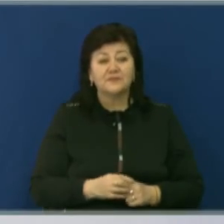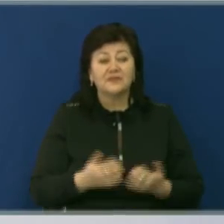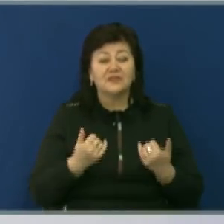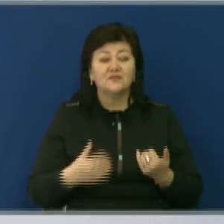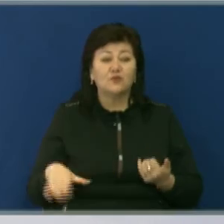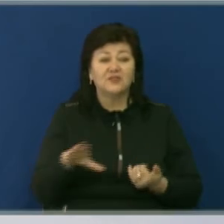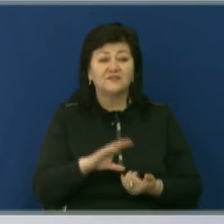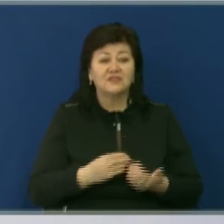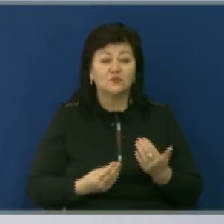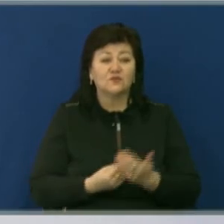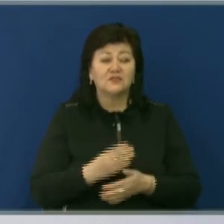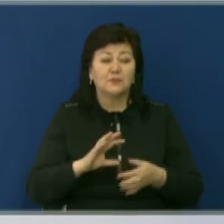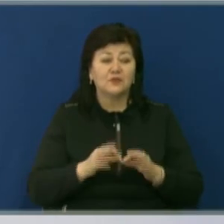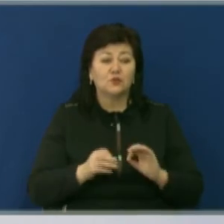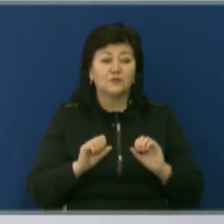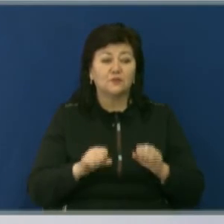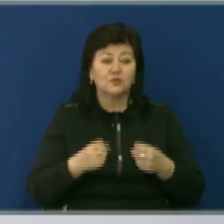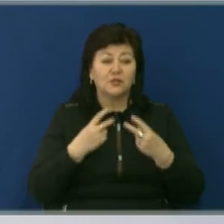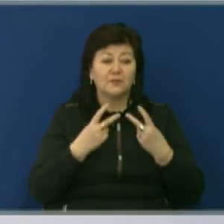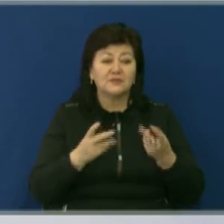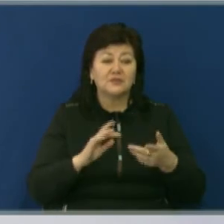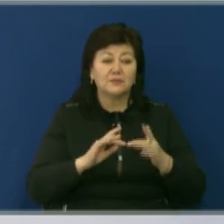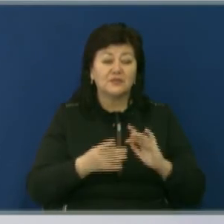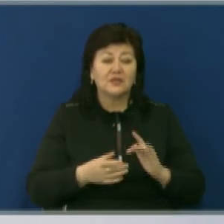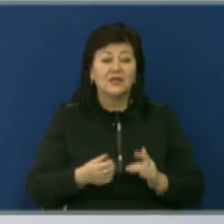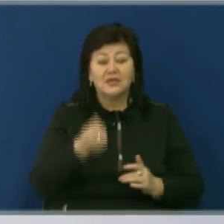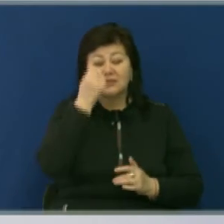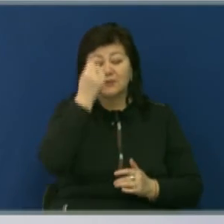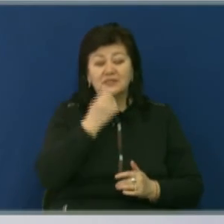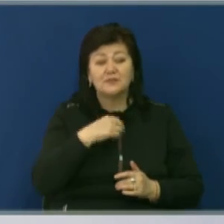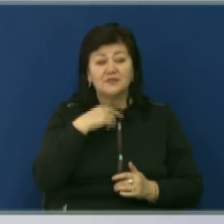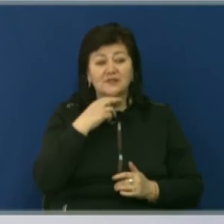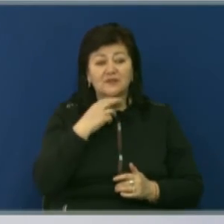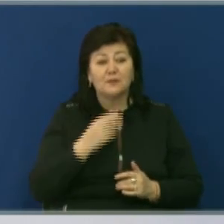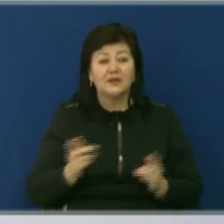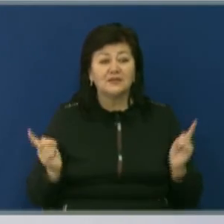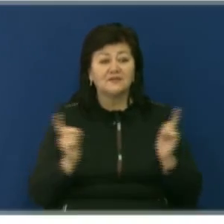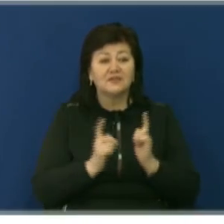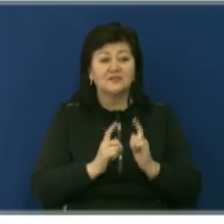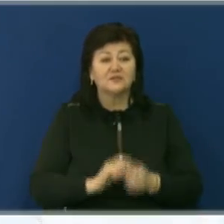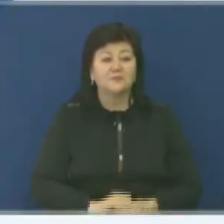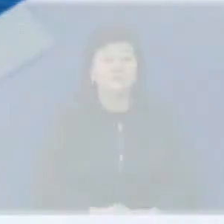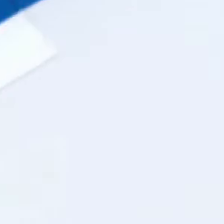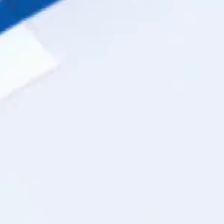Бүгінгі осы жаңалықтарымыздың толық нұсқасын арнамыздың ресми сайтынан көре аласыздар. Назарларыңызға рахмет. Сау саламатты болыңыздар.